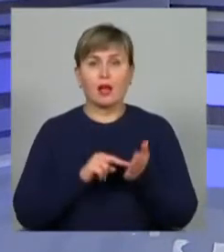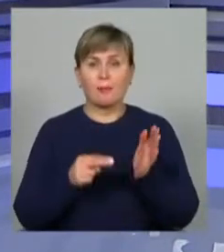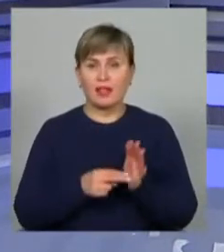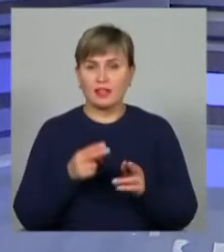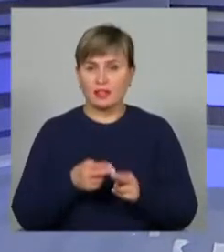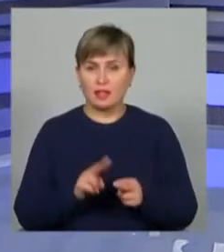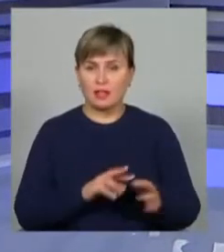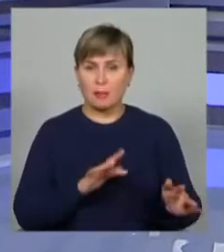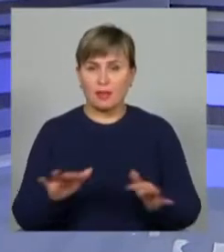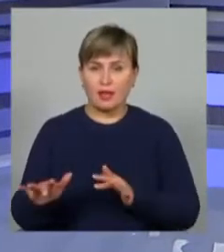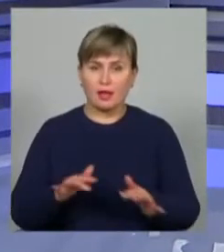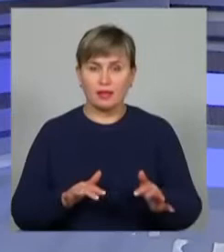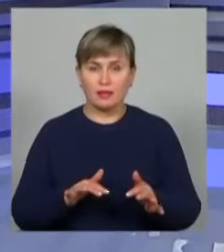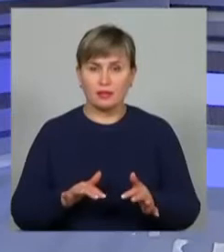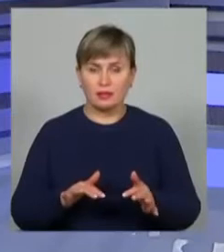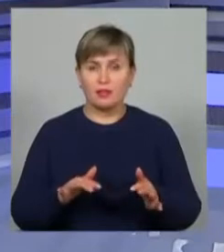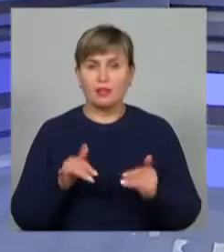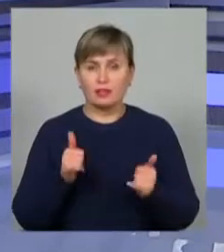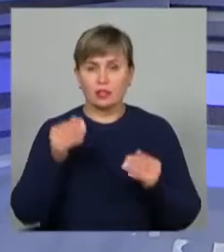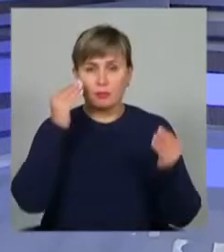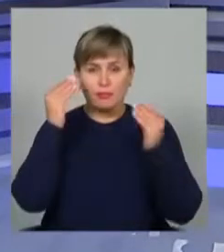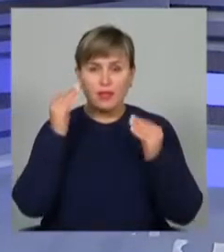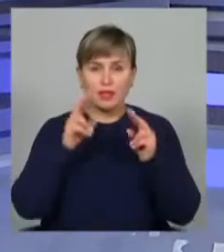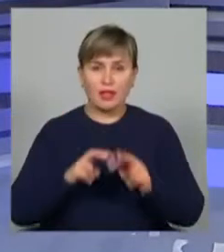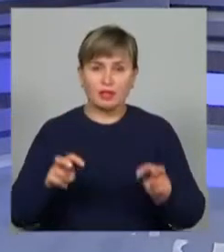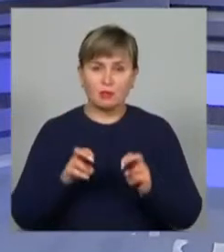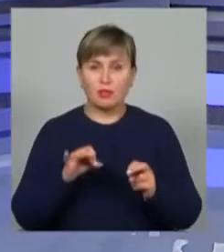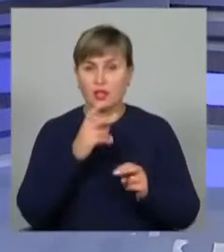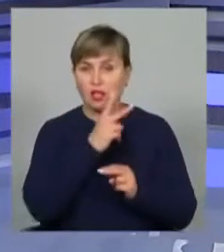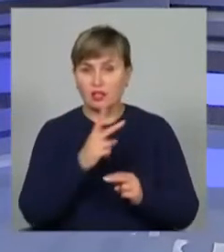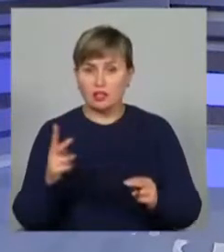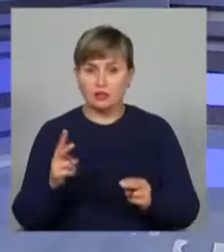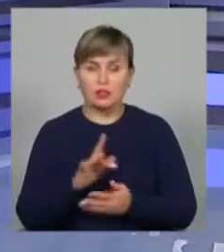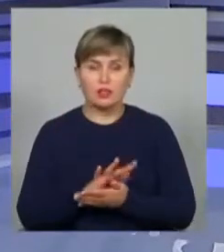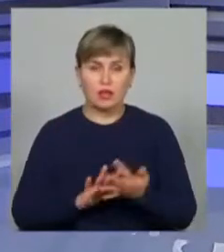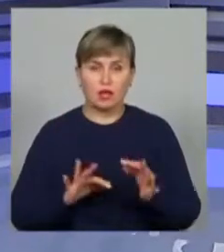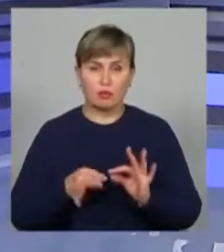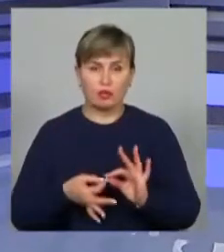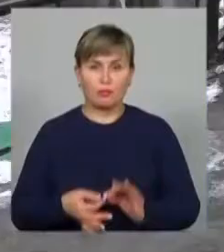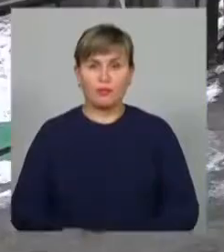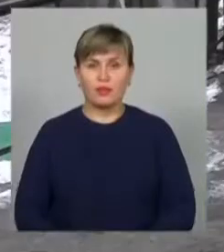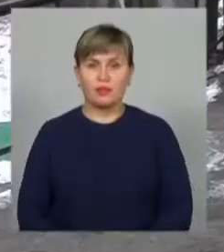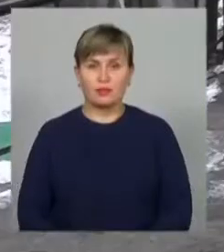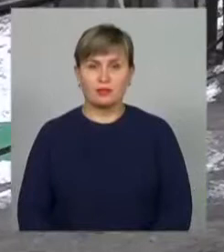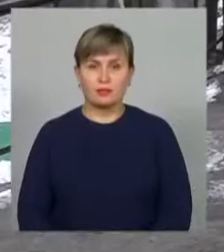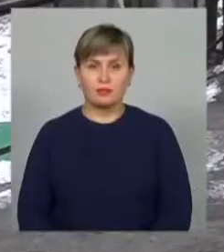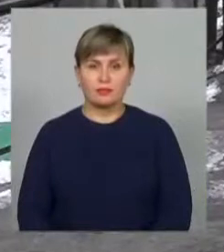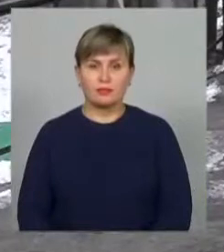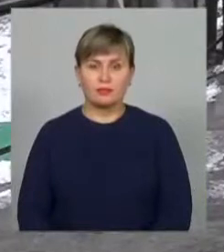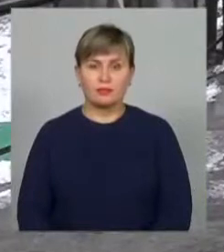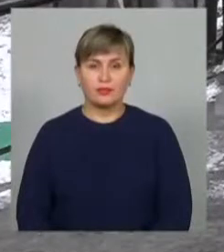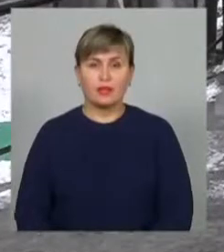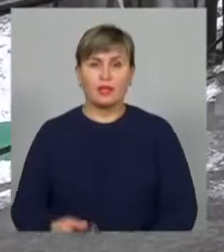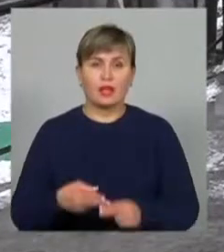эта операция? Мнение экспертов и очевидцев тех событий собрал Дамир Анитов. Пусть и